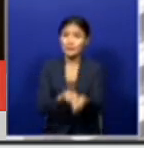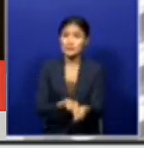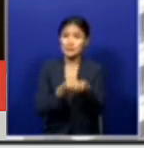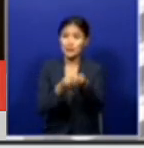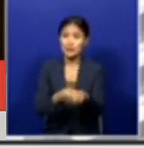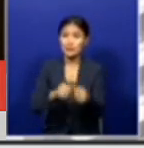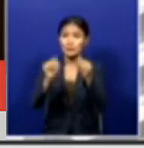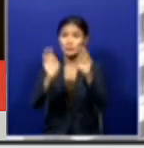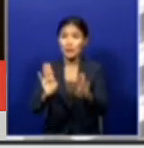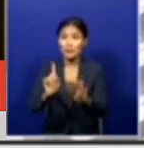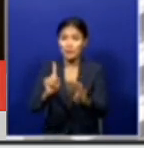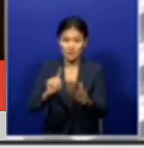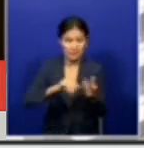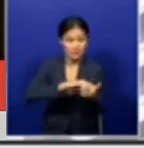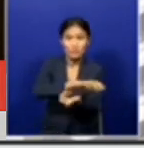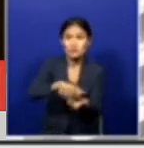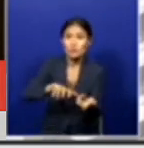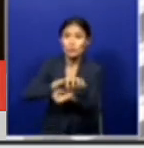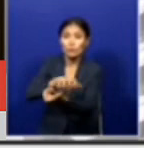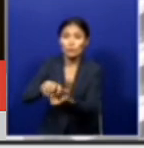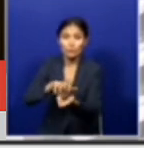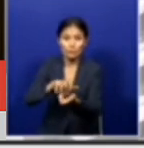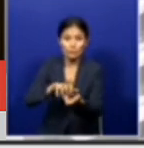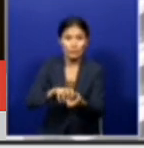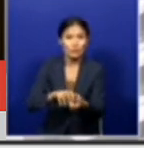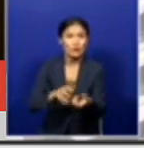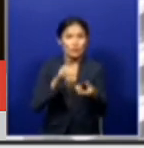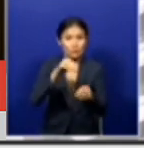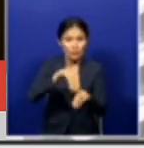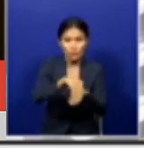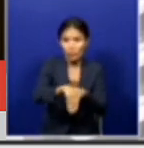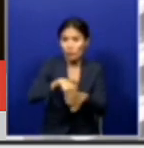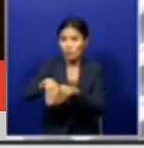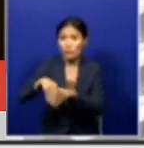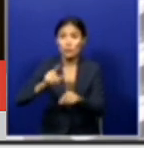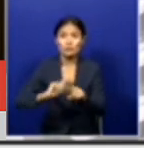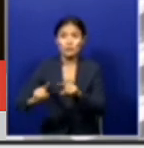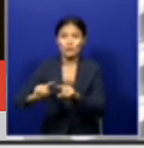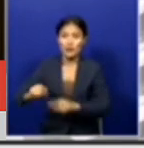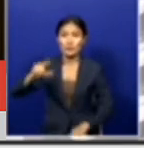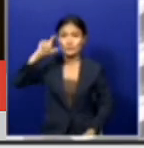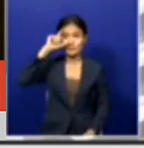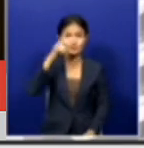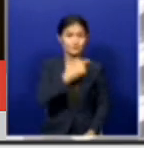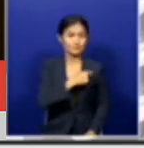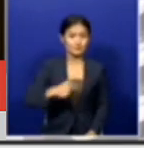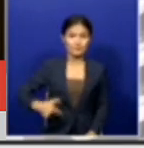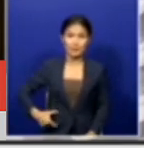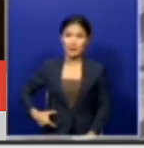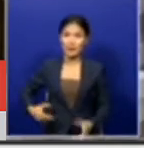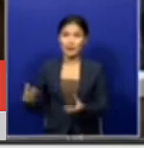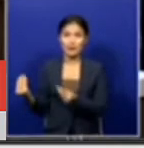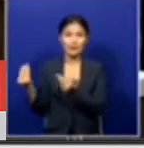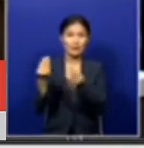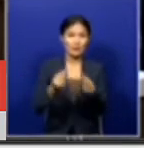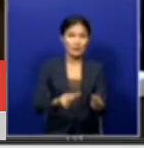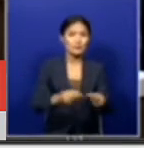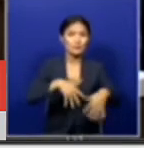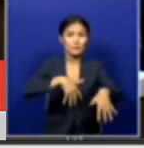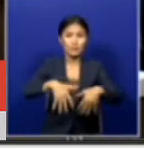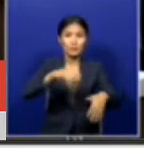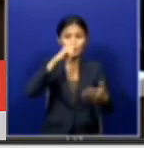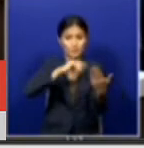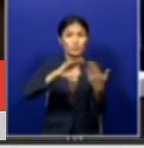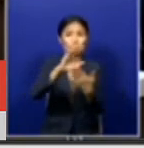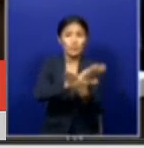านที่ทรงมอบไว้ให้กับประเทศไทยประชาชนคนไทยรัฐบาลควรสนับ